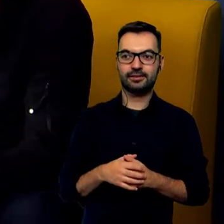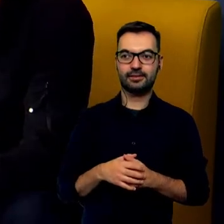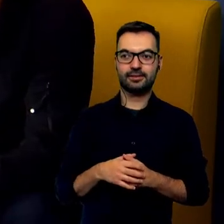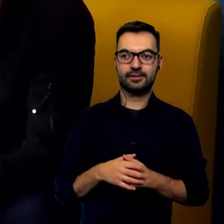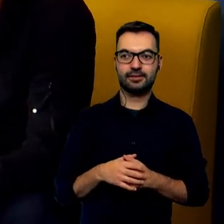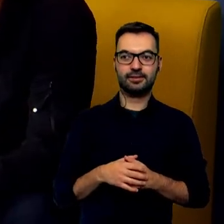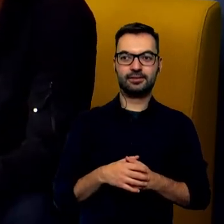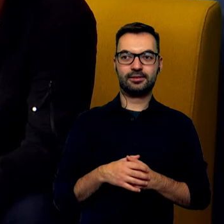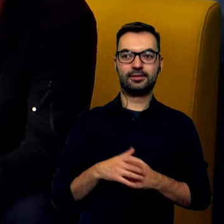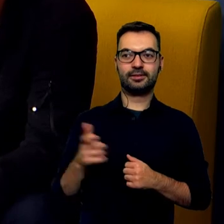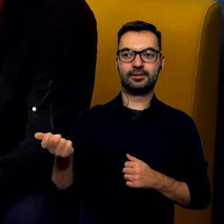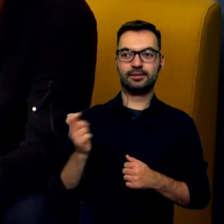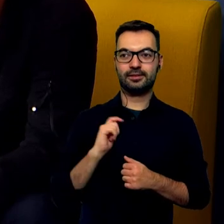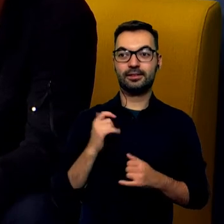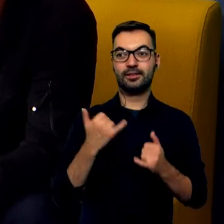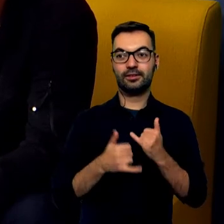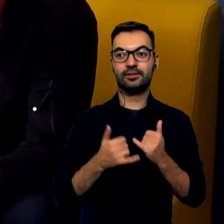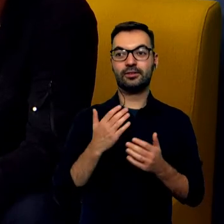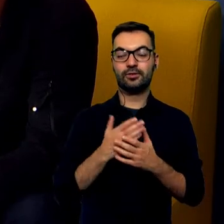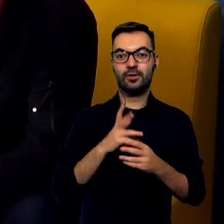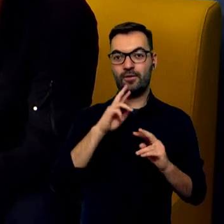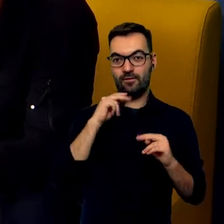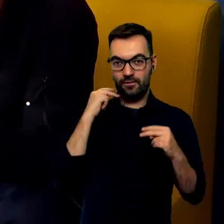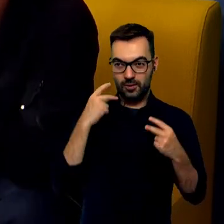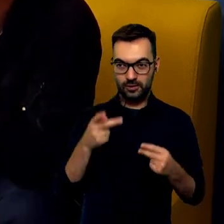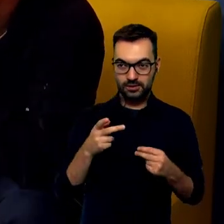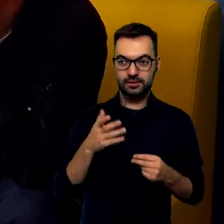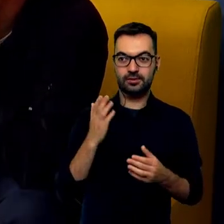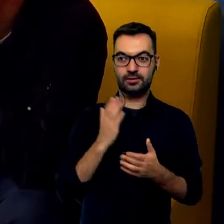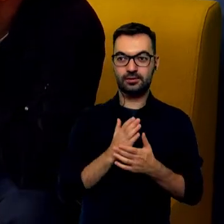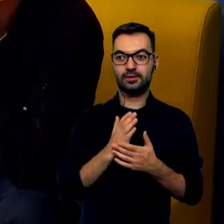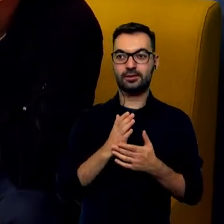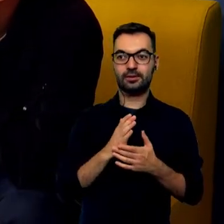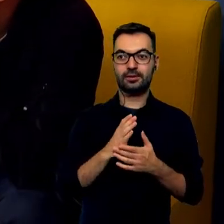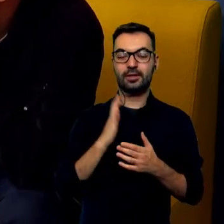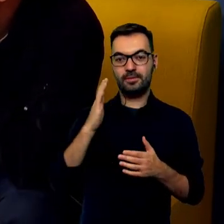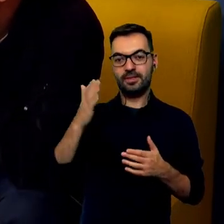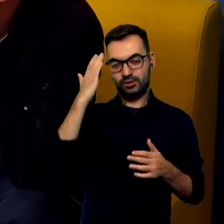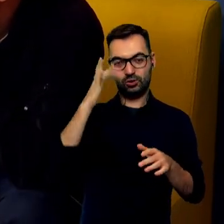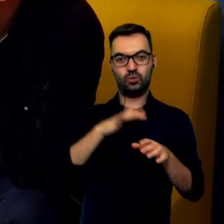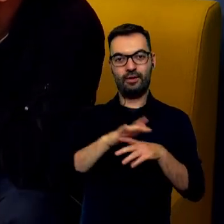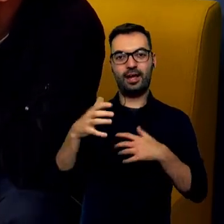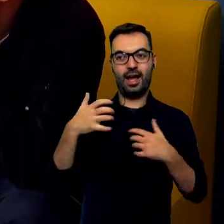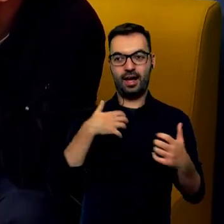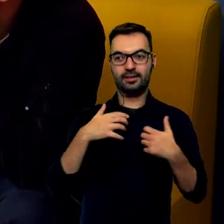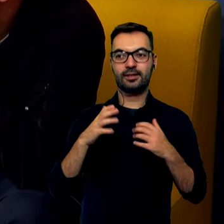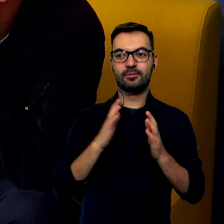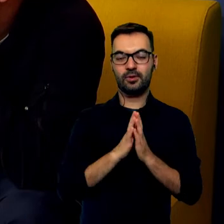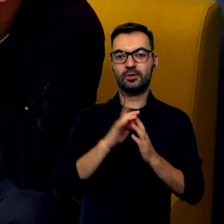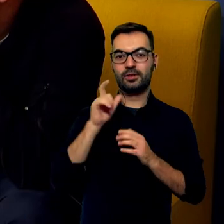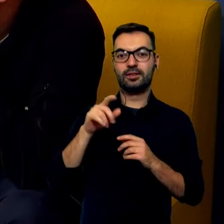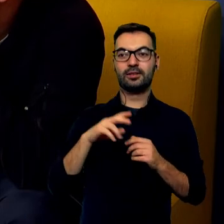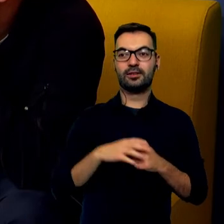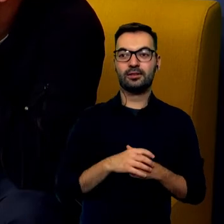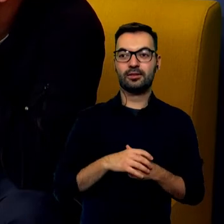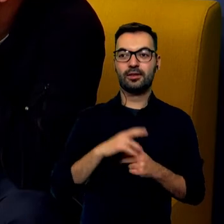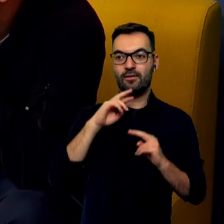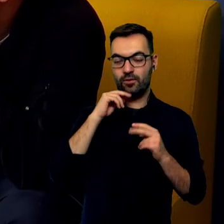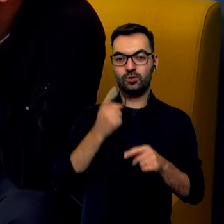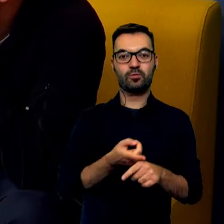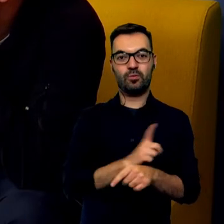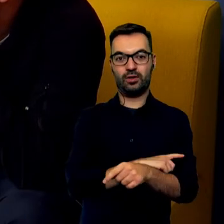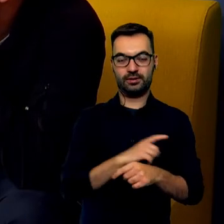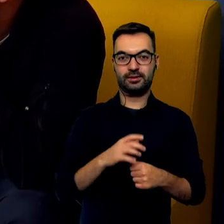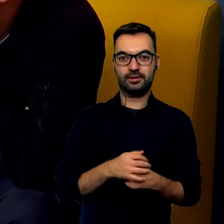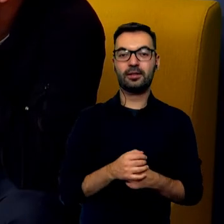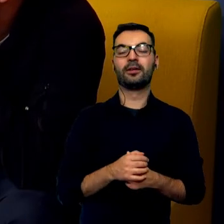żebyś, że jak już wrócisz, jak już będziesz znanym aktorem, proszę cię, wróć kiedyś do Poznania.